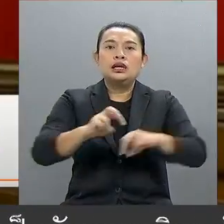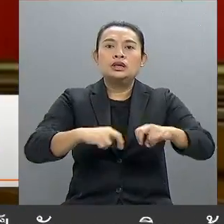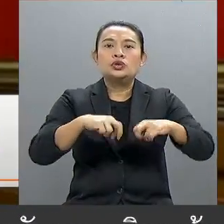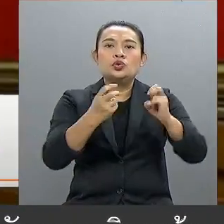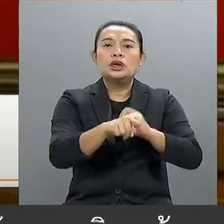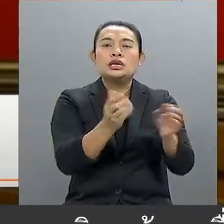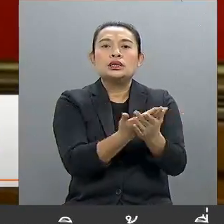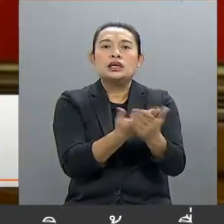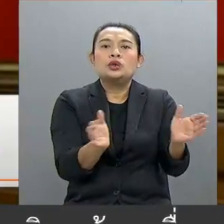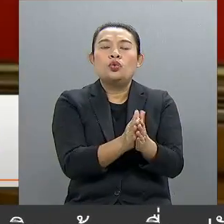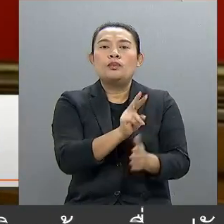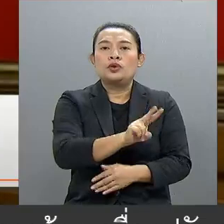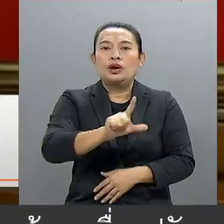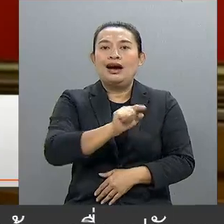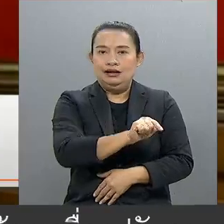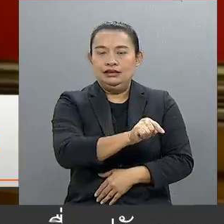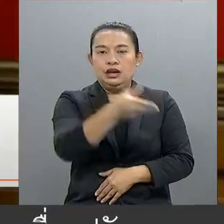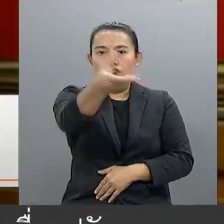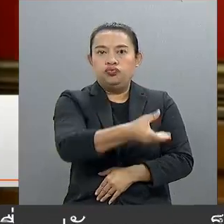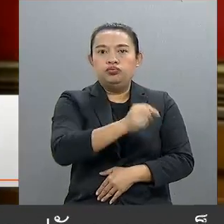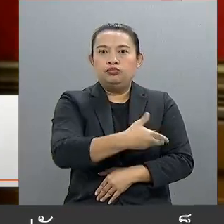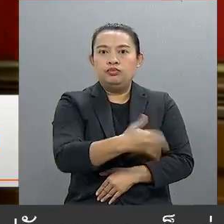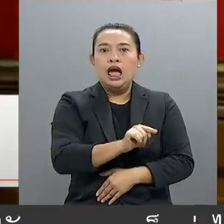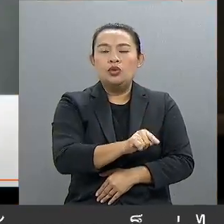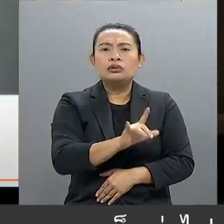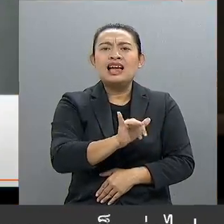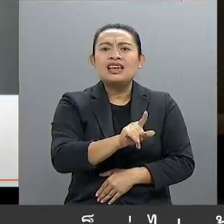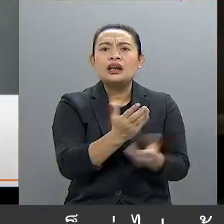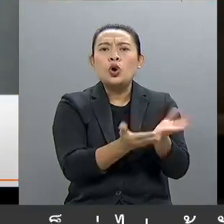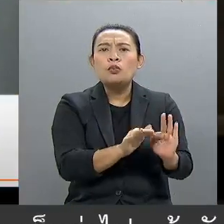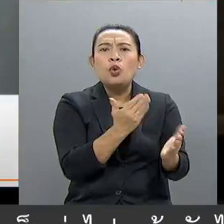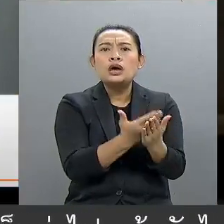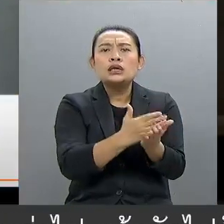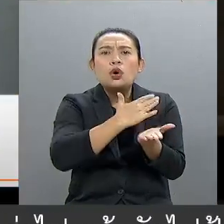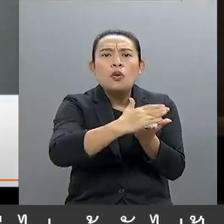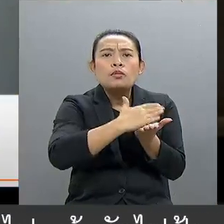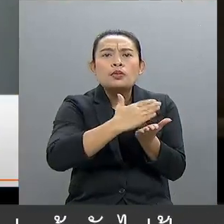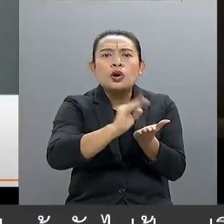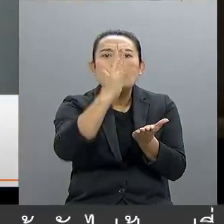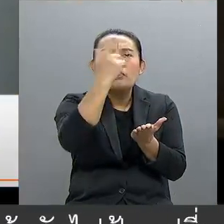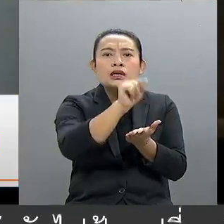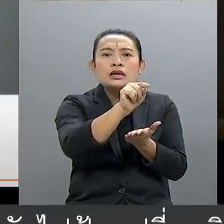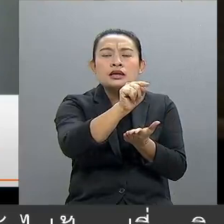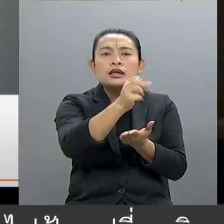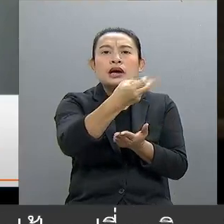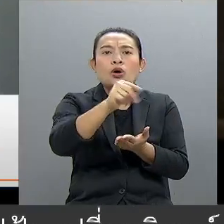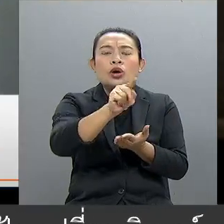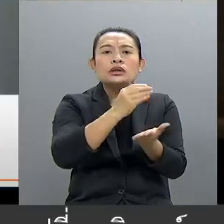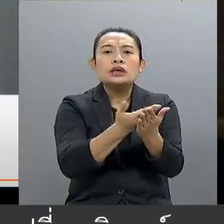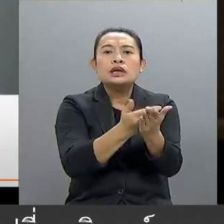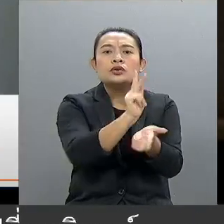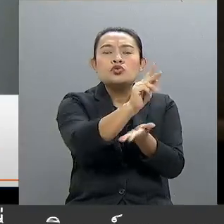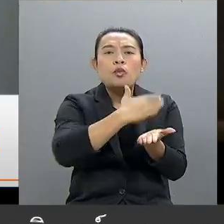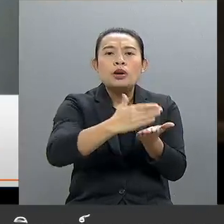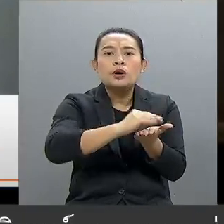คะแต่ทายาทกลับไม่ชดใช้หนี้สหกรณ์ออมทรัพย์ครูสุรินทร์ให้กับผู้กู้ค่ะโดยมาหักหนี้ต่